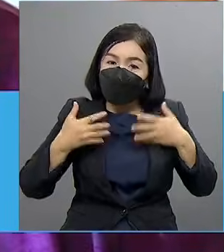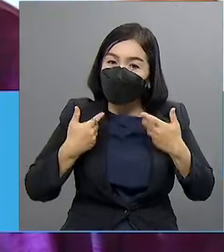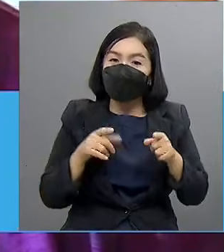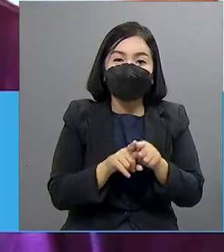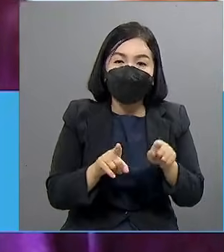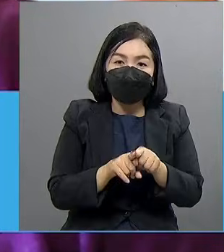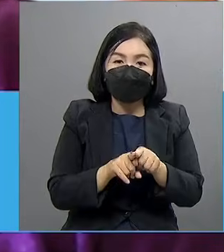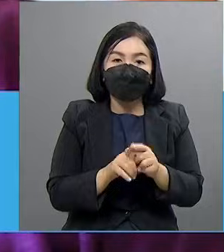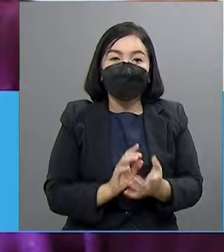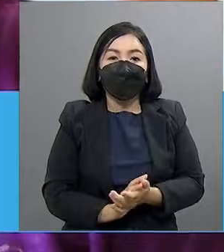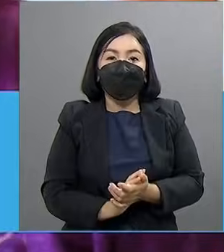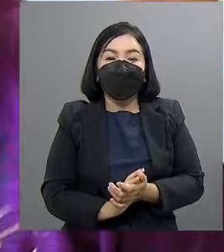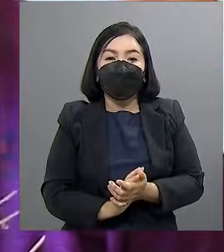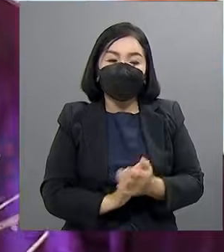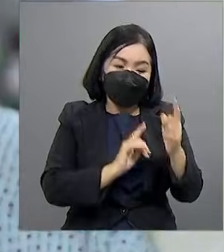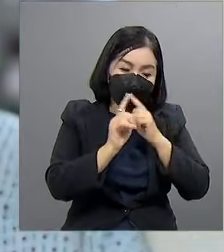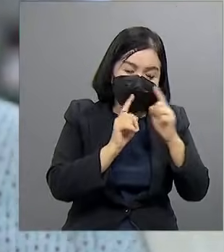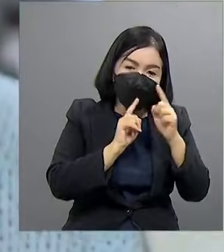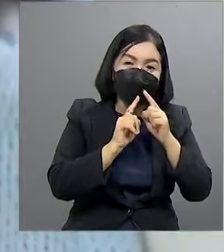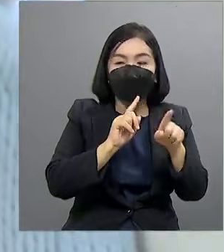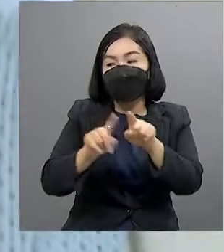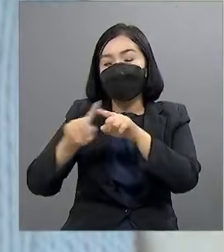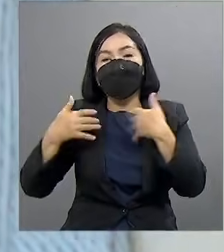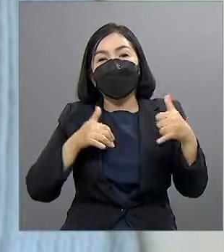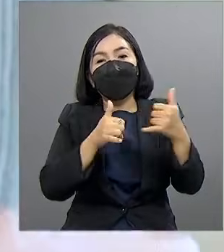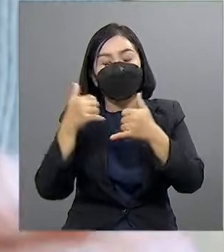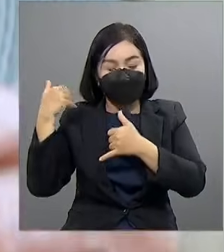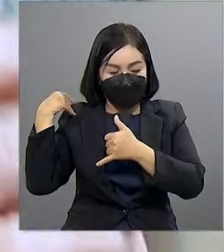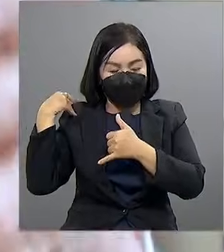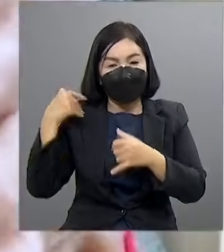ตู้ขึ้นเลยตรงนี้